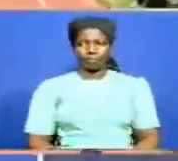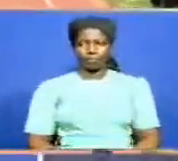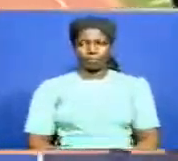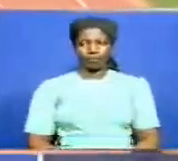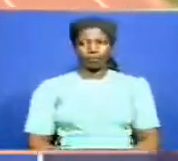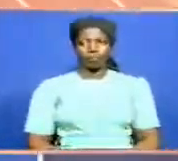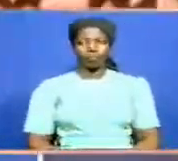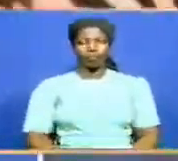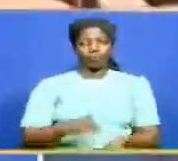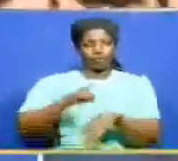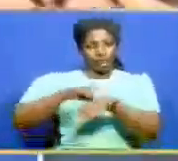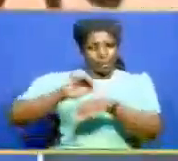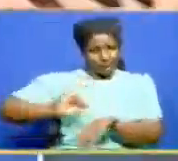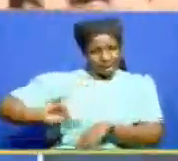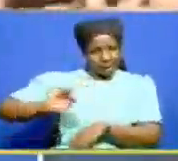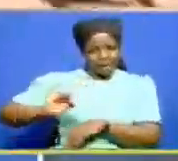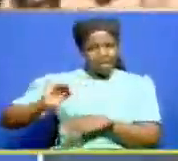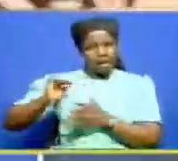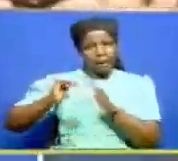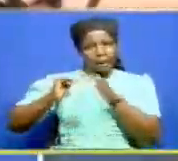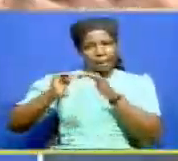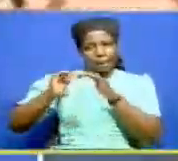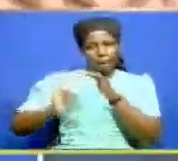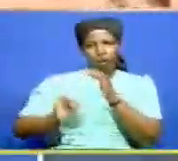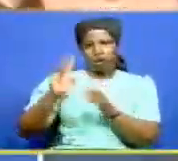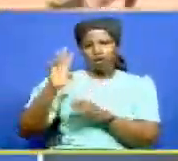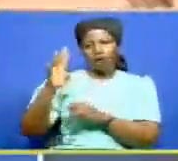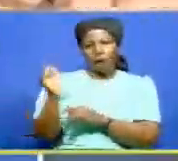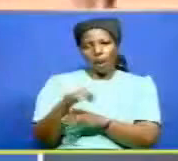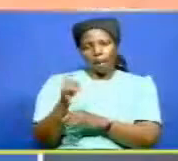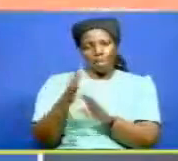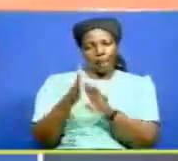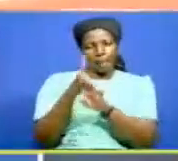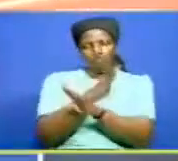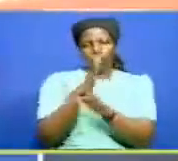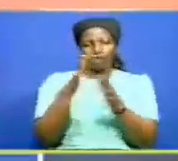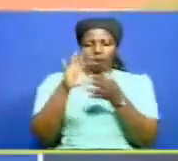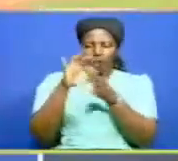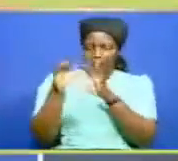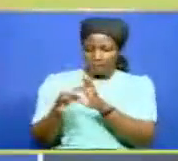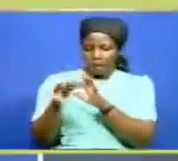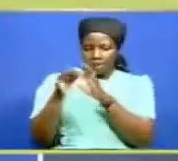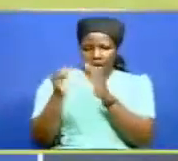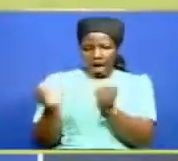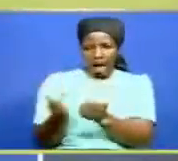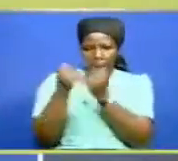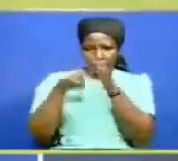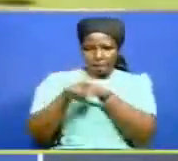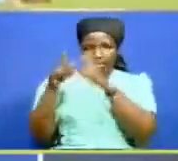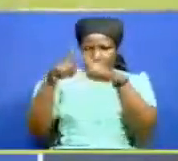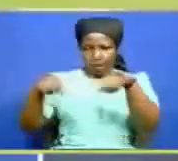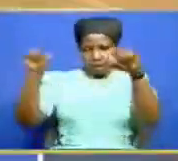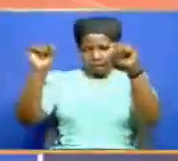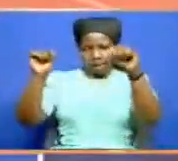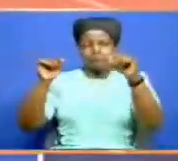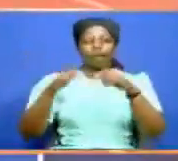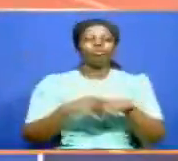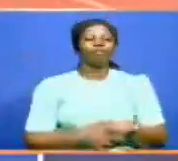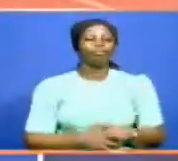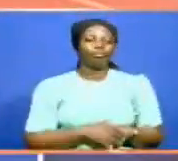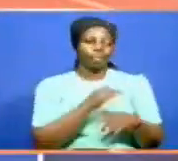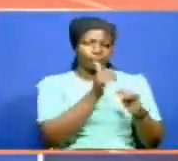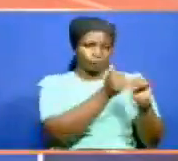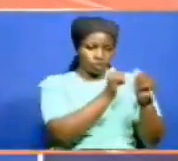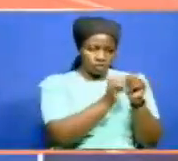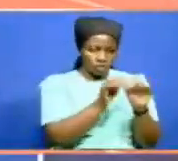Huku kukiwa kumesalia na muda wa chini ya miezi minne kabla ya michezo Olimpiki kuandaliwa nchini Japan, michezo iliyoahirishwa kutoka mwaka